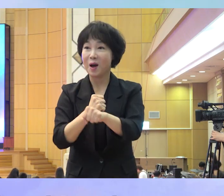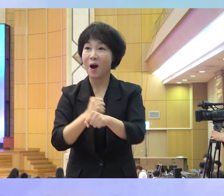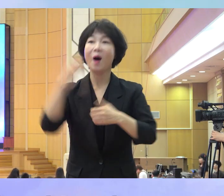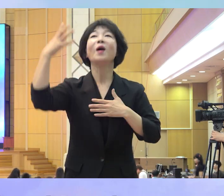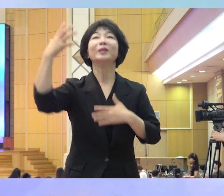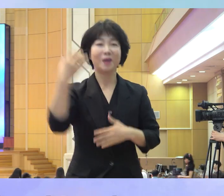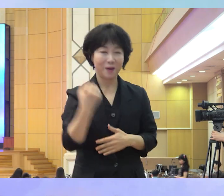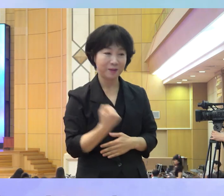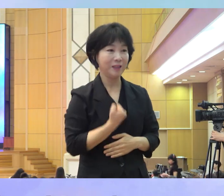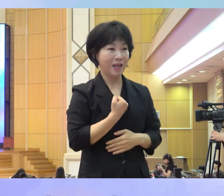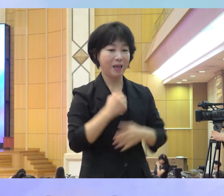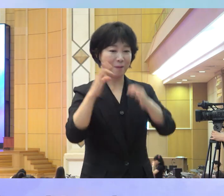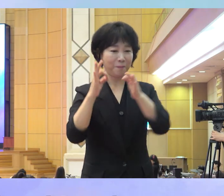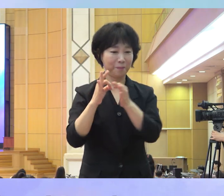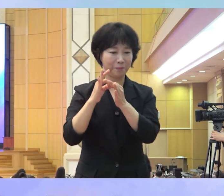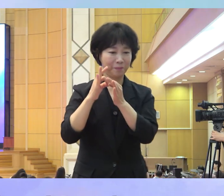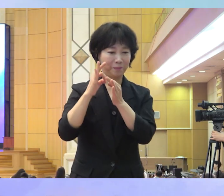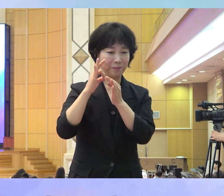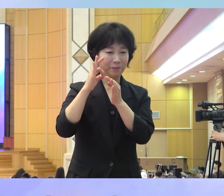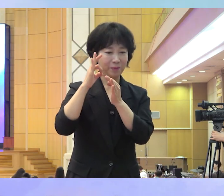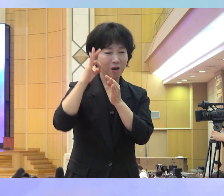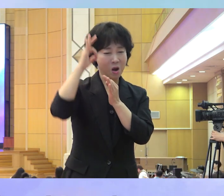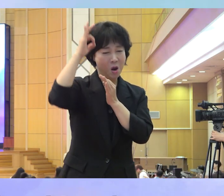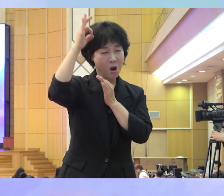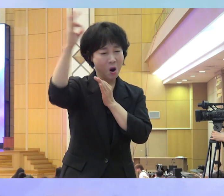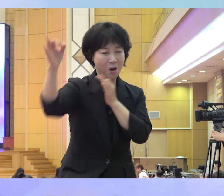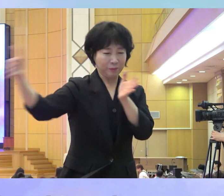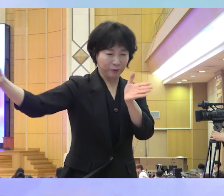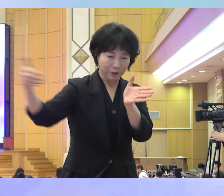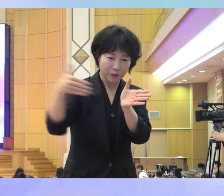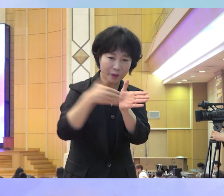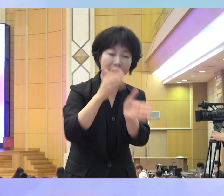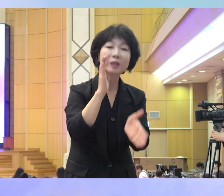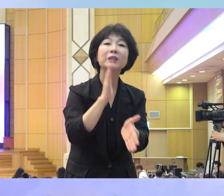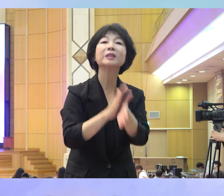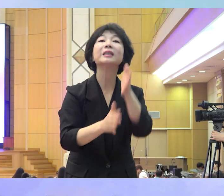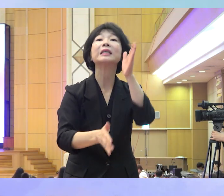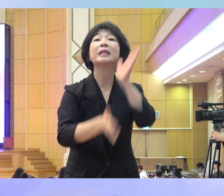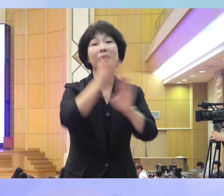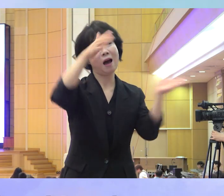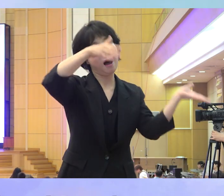구원함을 얻었네. 영원